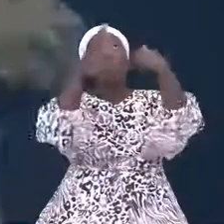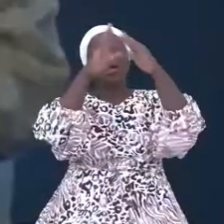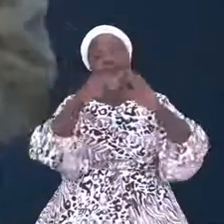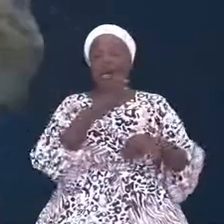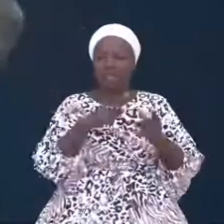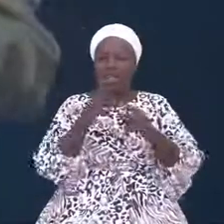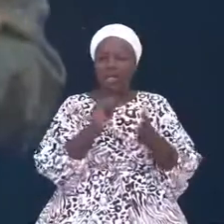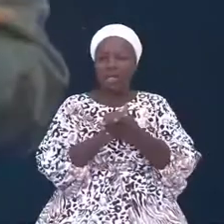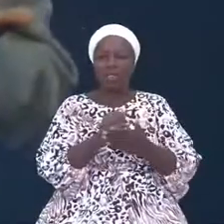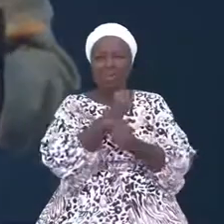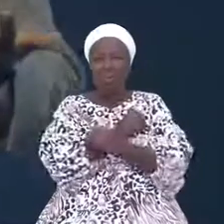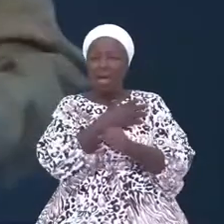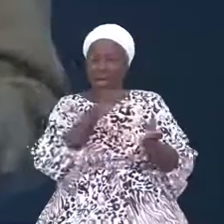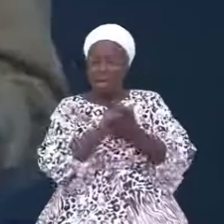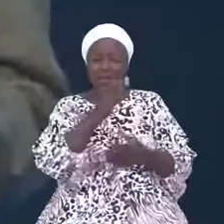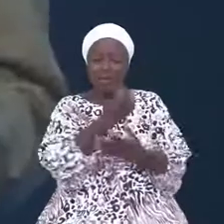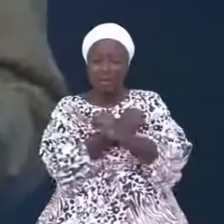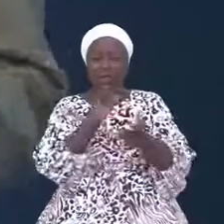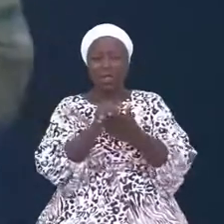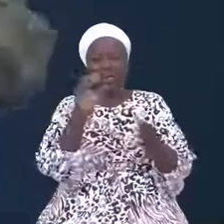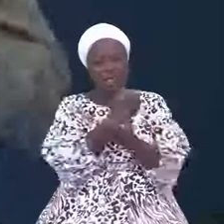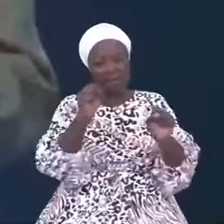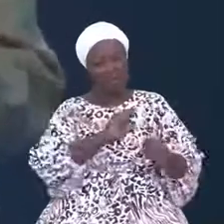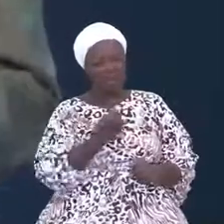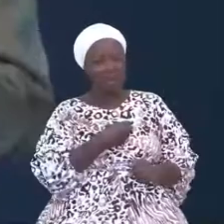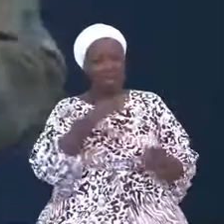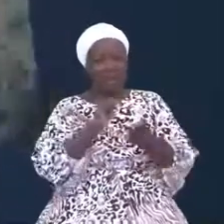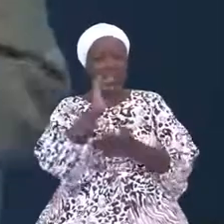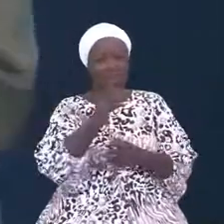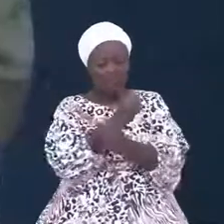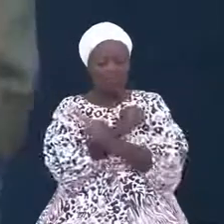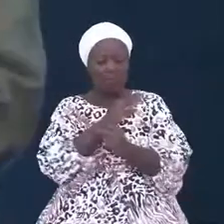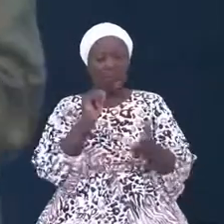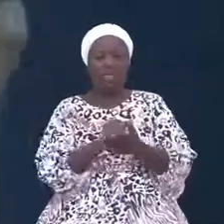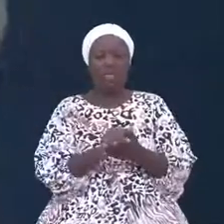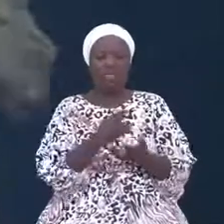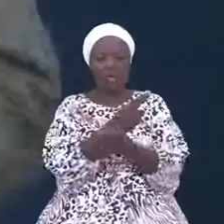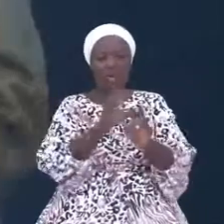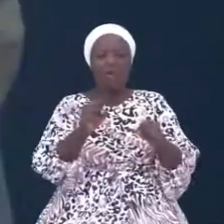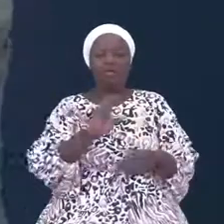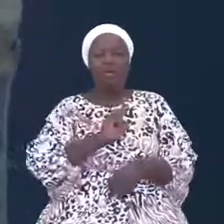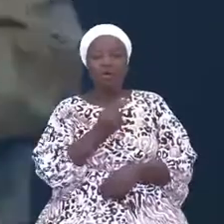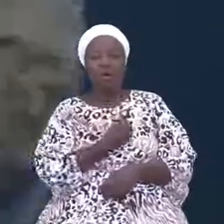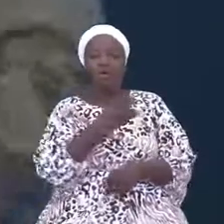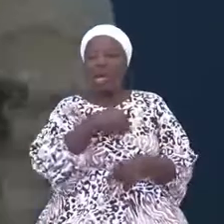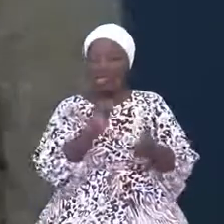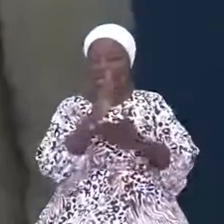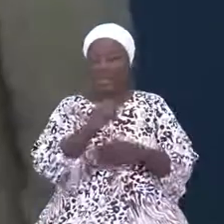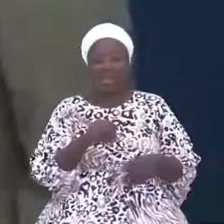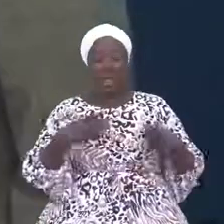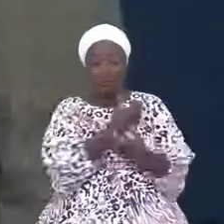Dieu vient du ciel. Et cet amour, ça c'est l'amour qui nous sauve, ça c'est l'amour qui